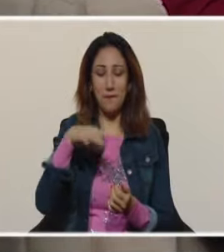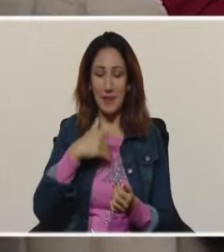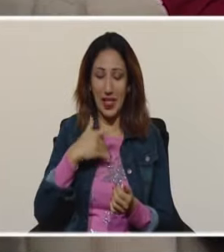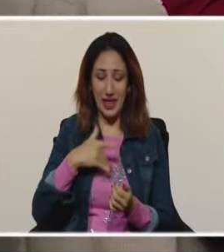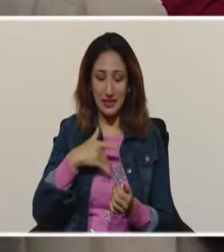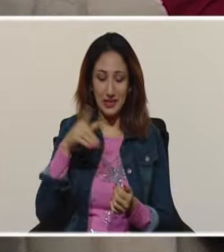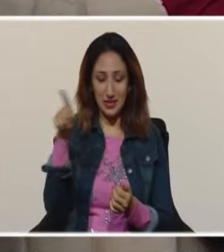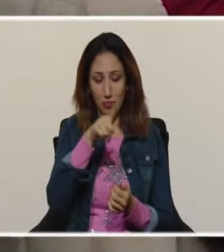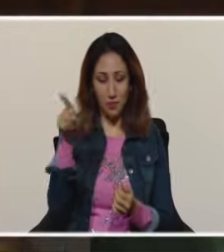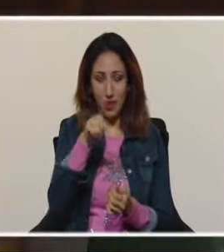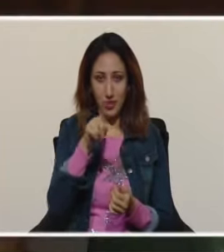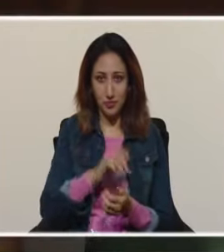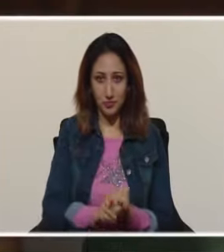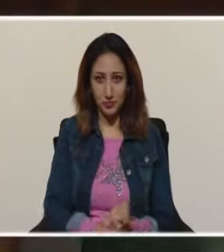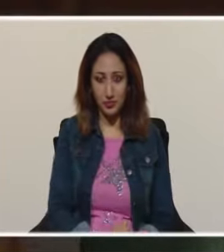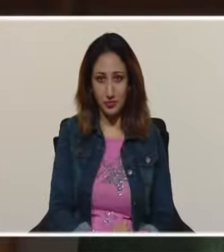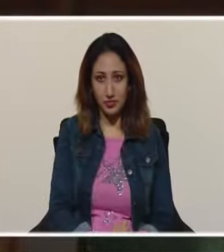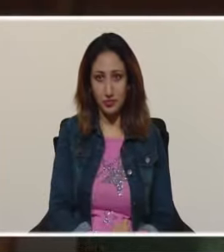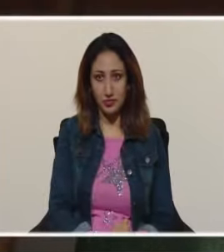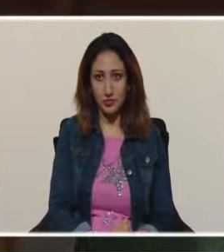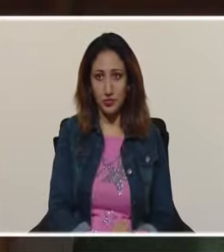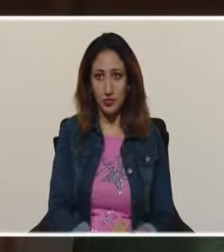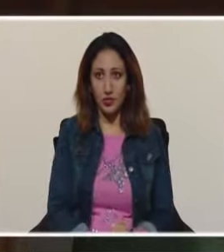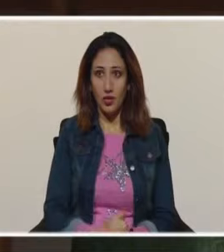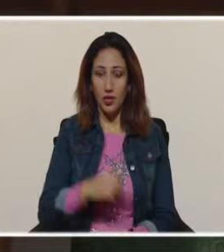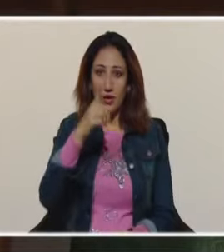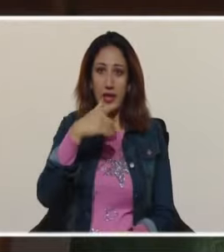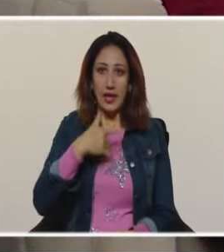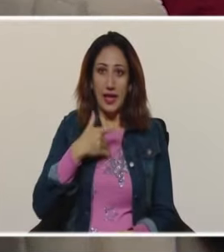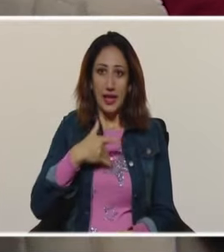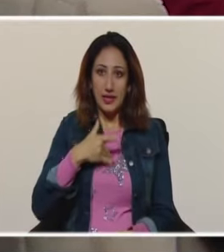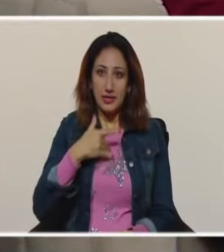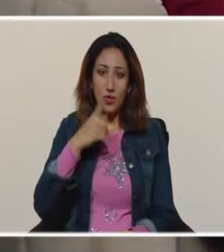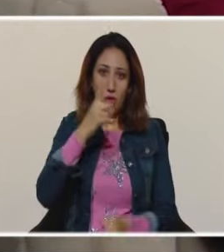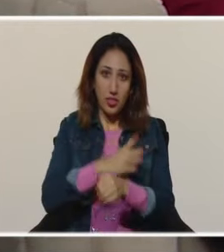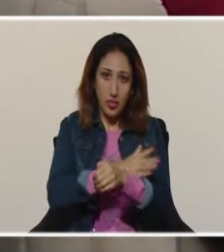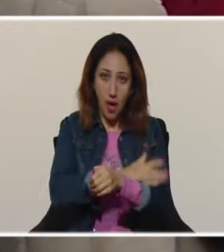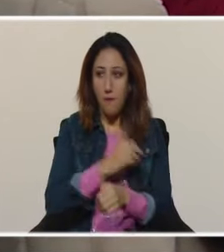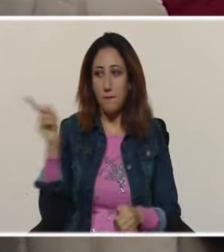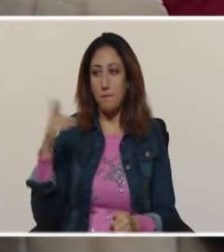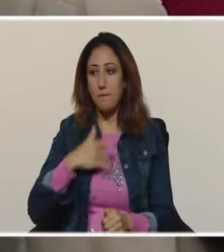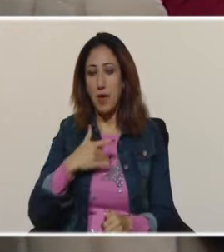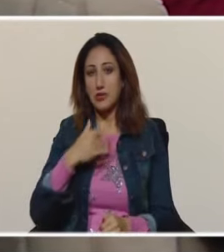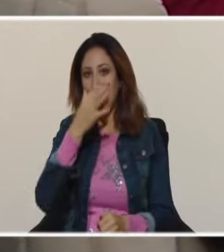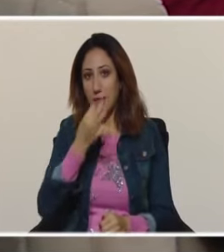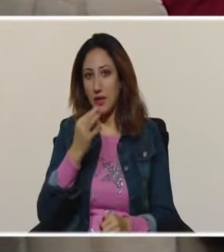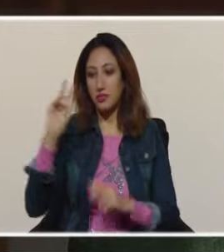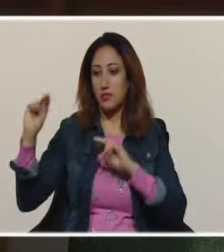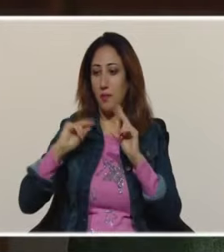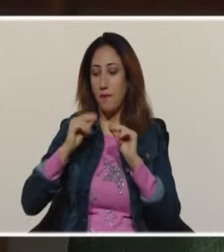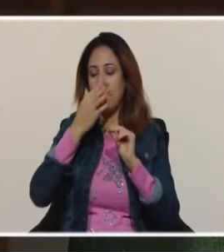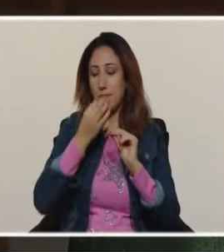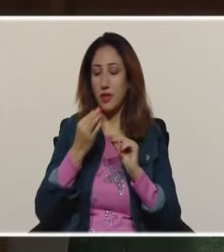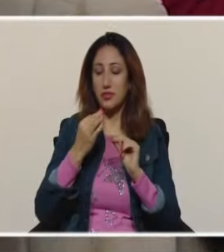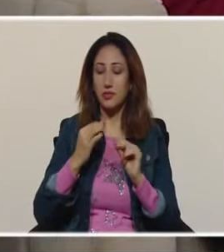يعني لما يعني انت انا لما بكون تعبان هو بيتعب لو جالي شويه برد وهو جاله شويه برد. طب ذوقكم في